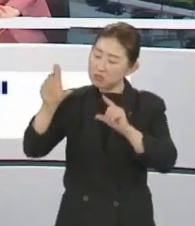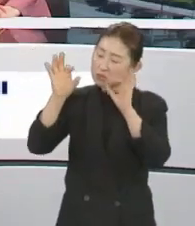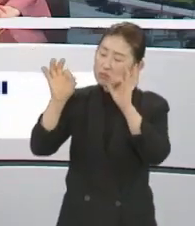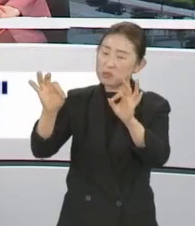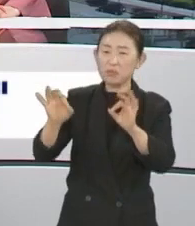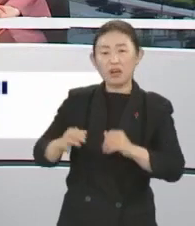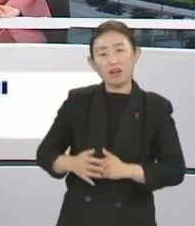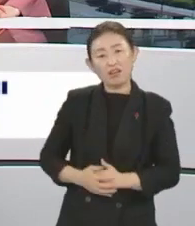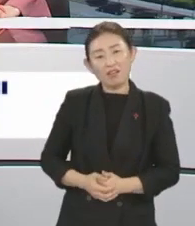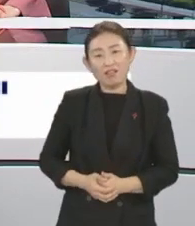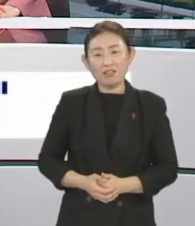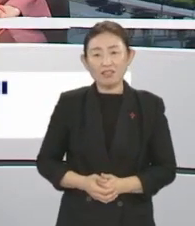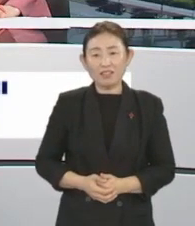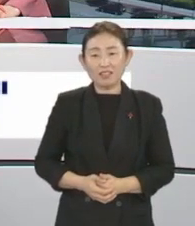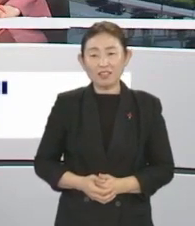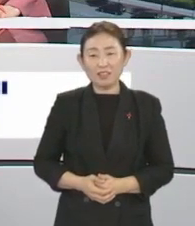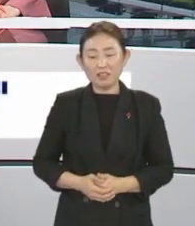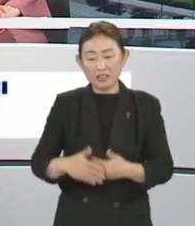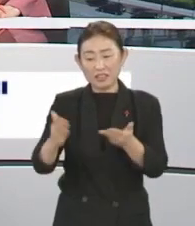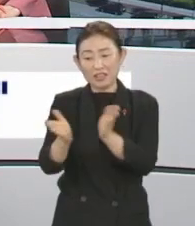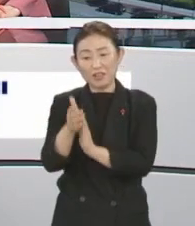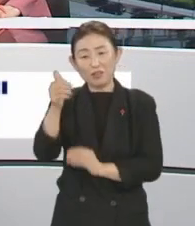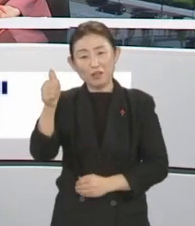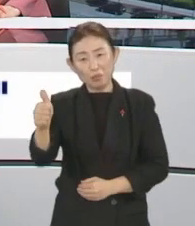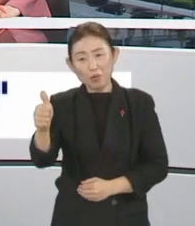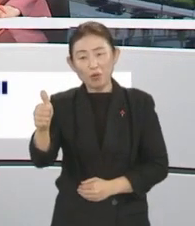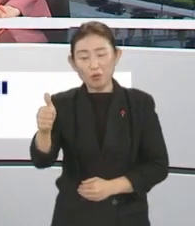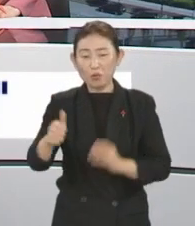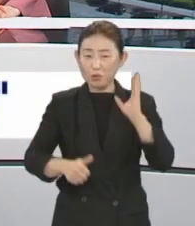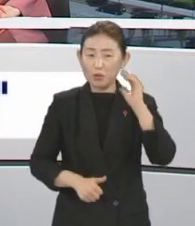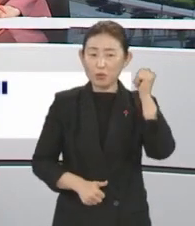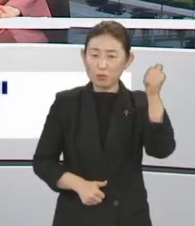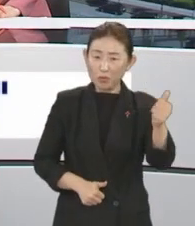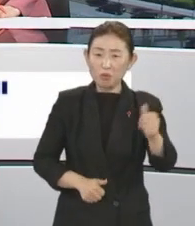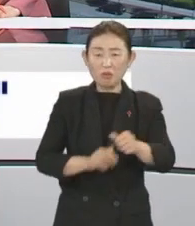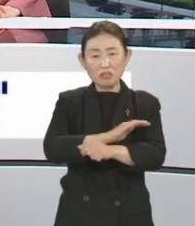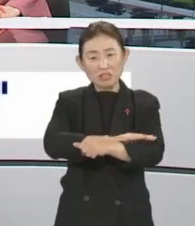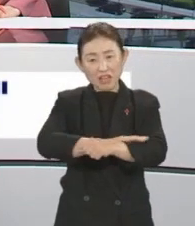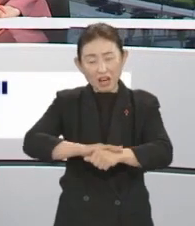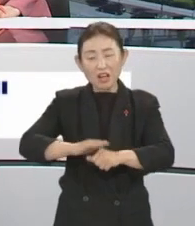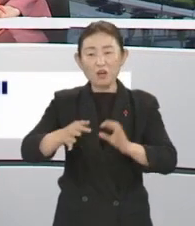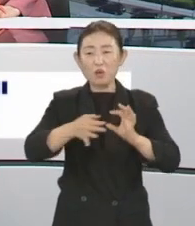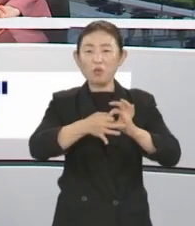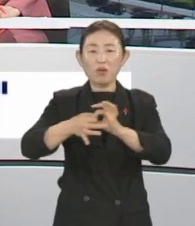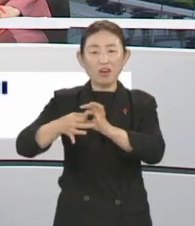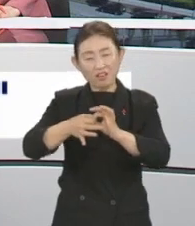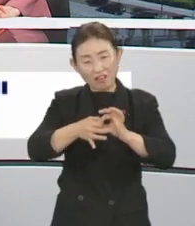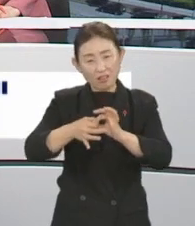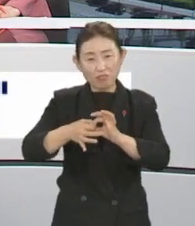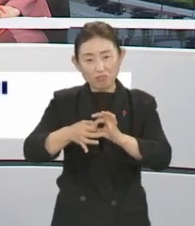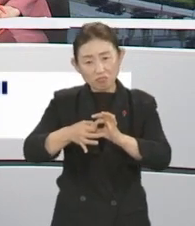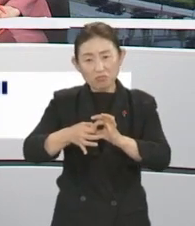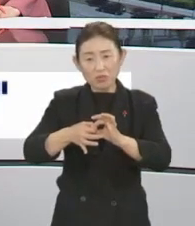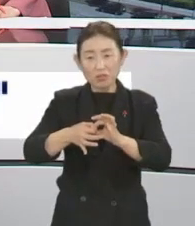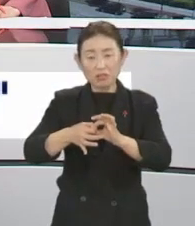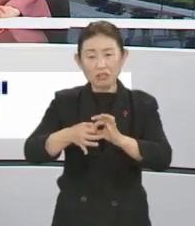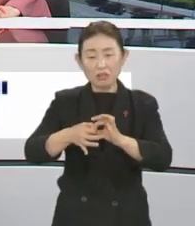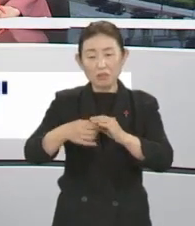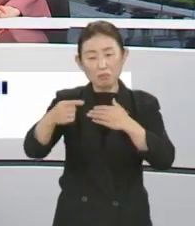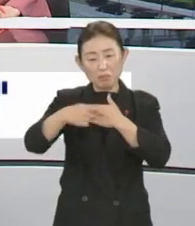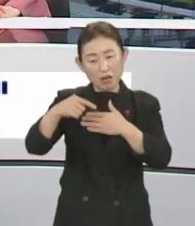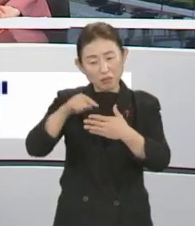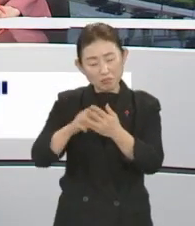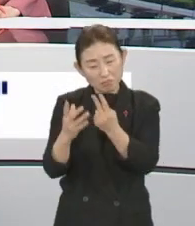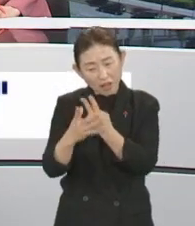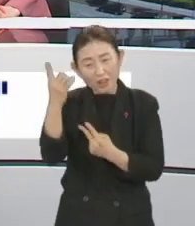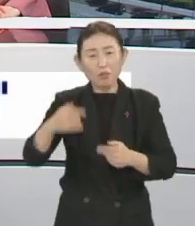집권 여당은 당대표하고 이 대통령과의 그런 그 정부와의 한 몸이 돼야 되잖아요. 한